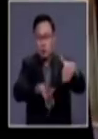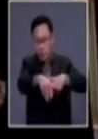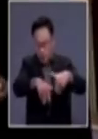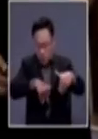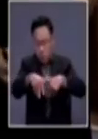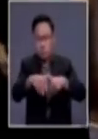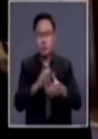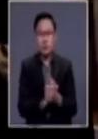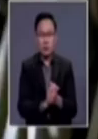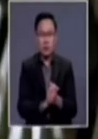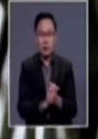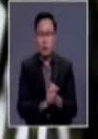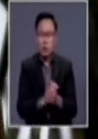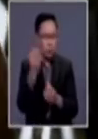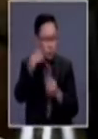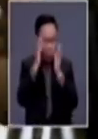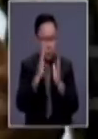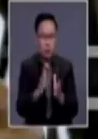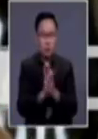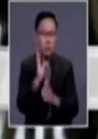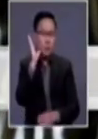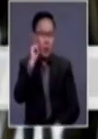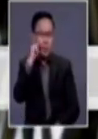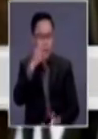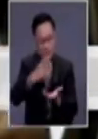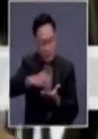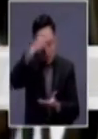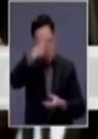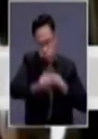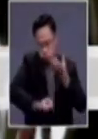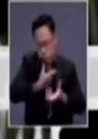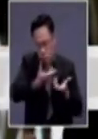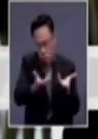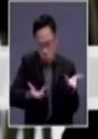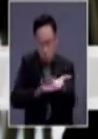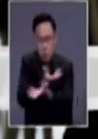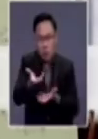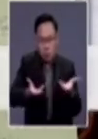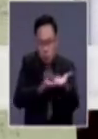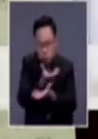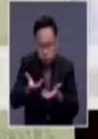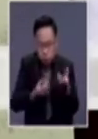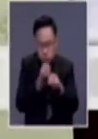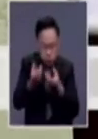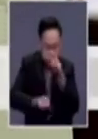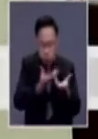นในท้องถิ่นทุกภาคส่วนรวมถึงผู้ปกครองแล้วก็นักเรียนเนี่ยเรามานั่งคุยกันผ่าน